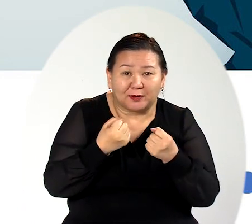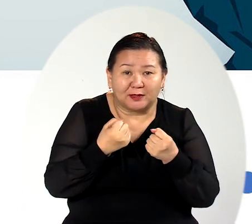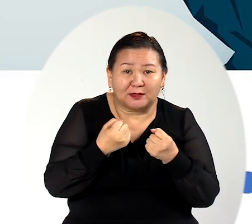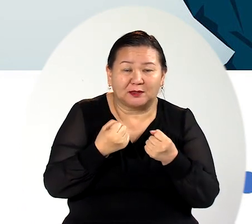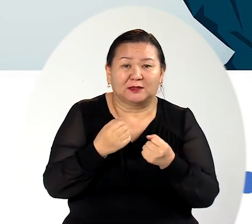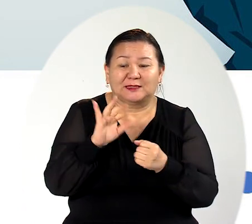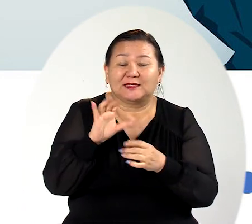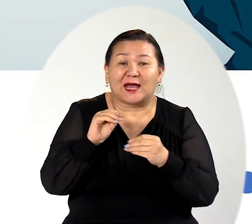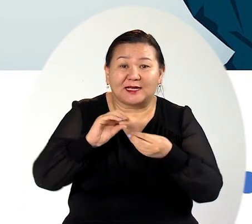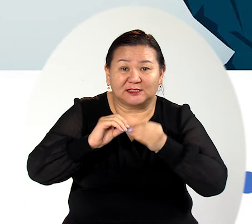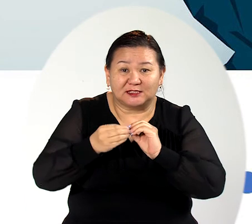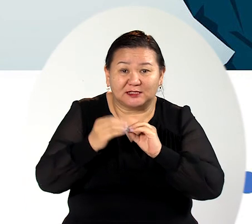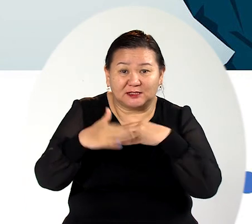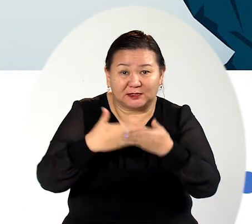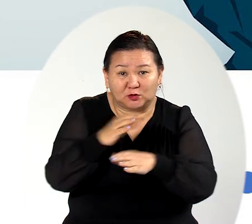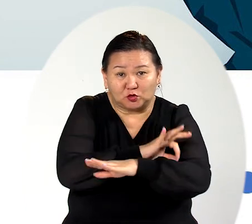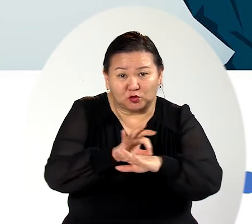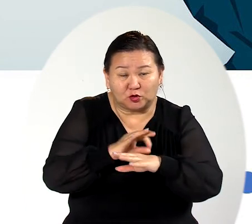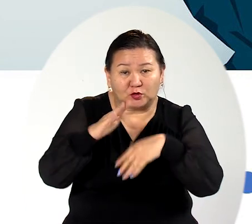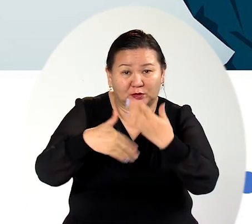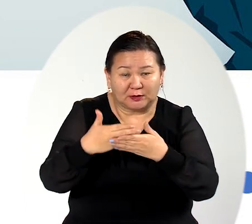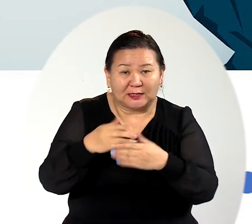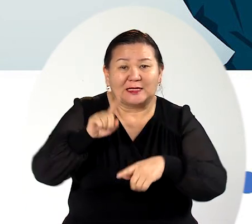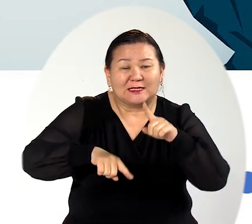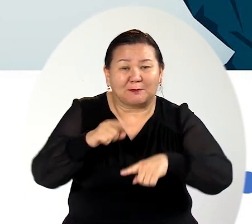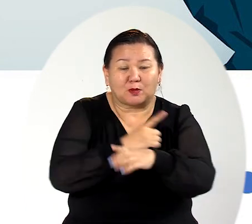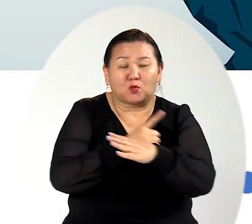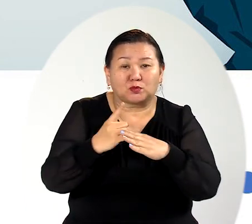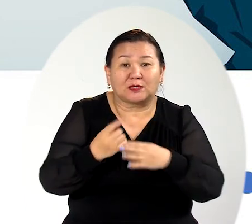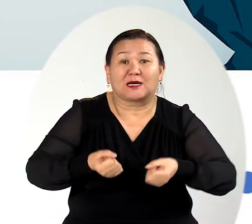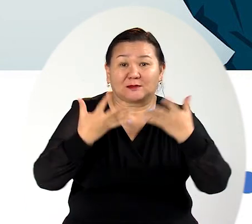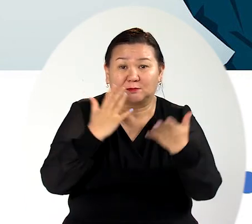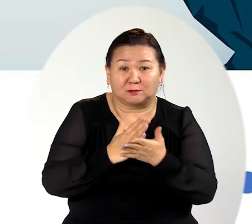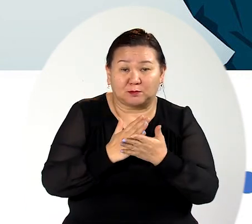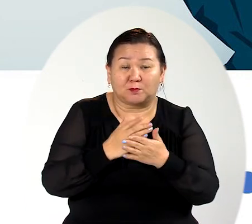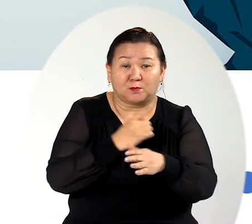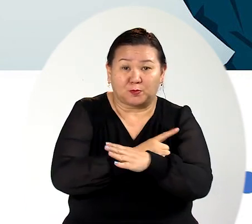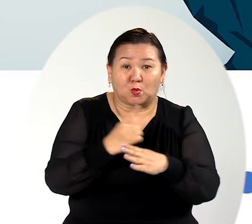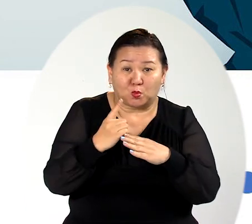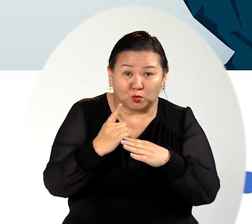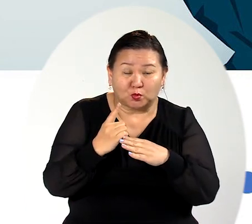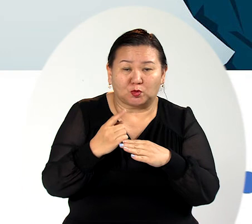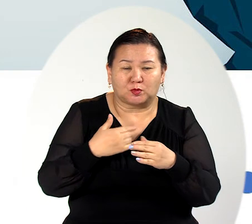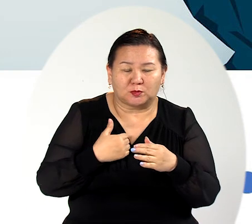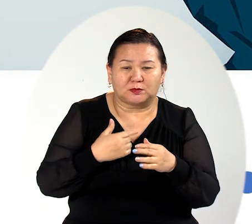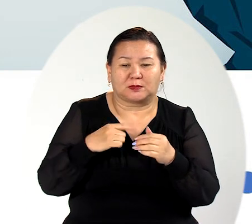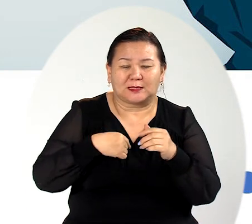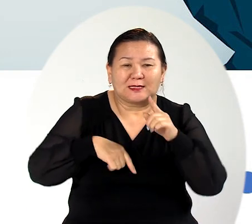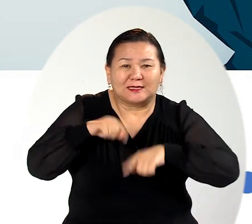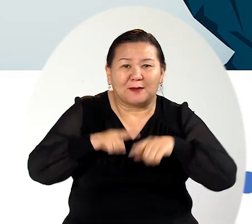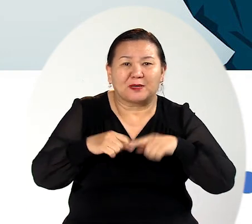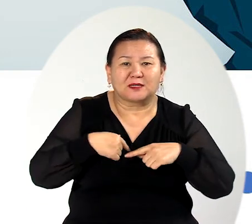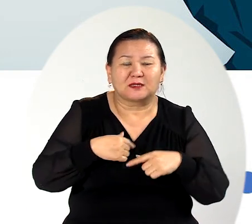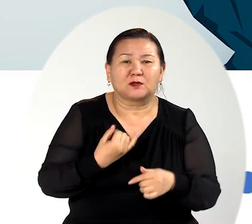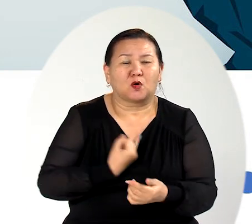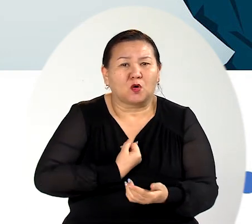юм? Яаж тухайн төслийг хэрэгжүүлэх юм? Би ямар үр дүн хүсэж байгаа гэдгийг гаргасан боловч тухайн үр дүн би болоход надад